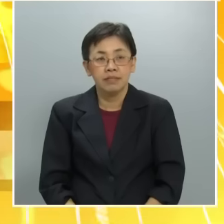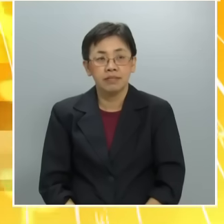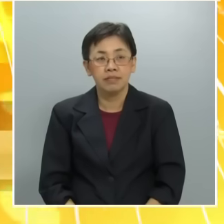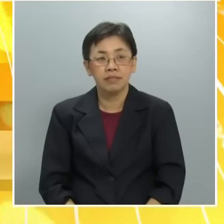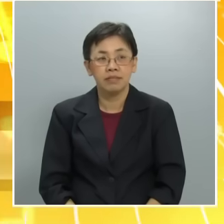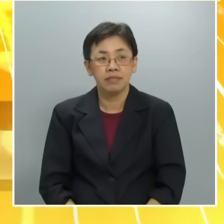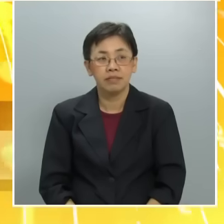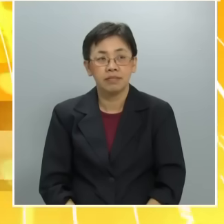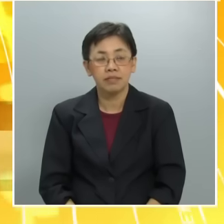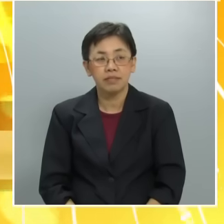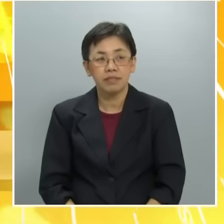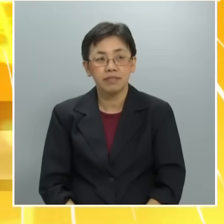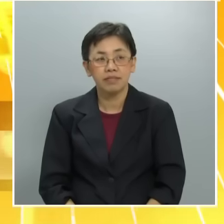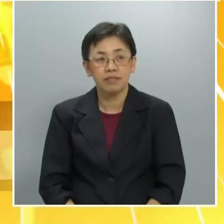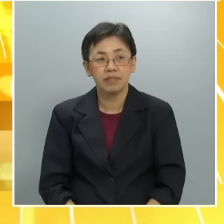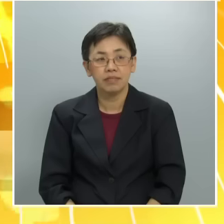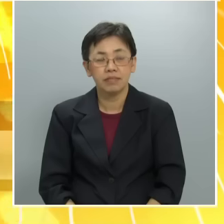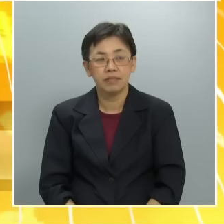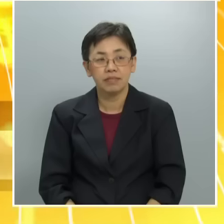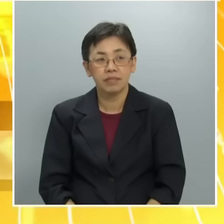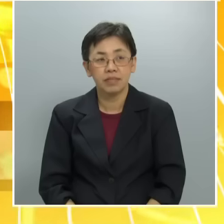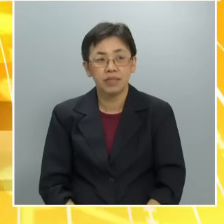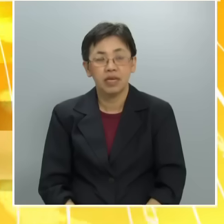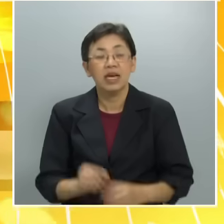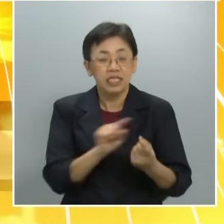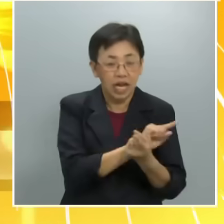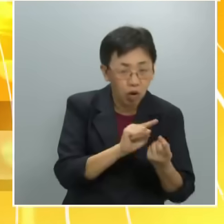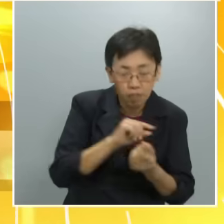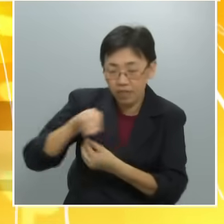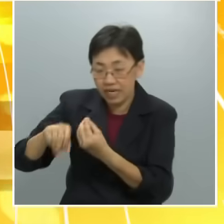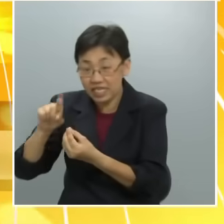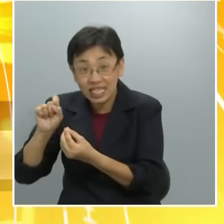ผมว่าไส้ในของทั้งสองฝ่ายที่เขาใส่ฝ่ายสังคมฝ่ายเศรษฐกิจแล้วกันนะครับมันก็